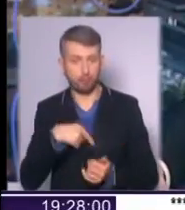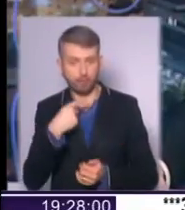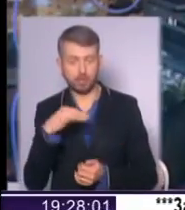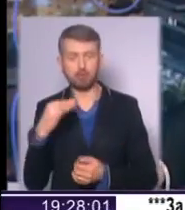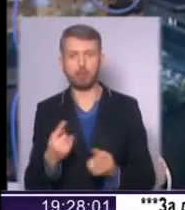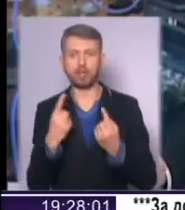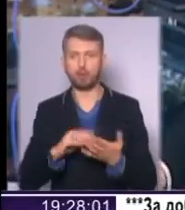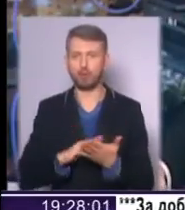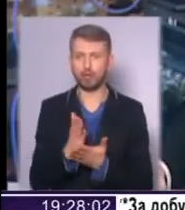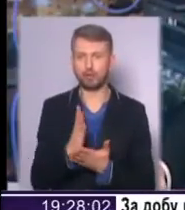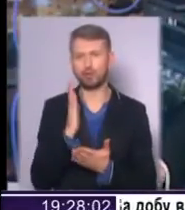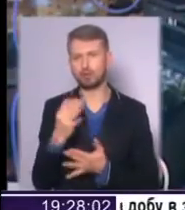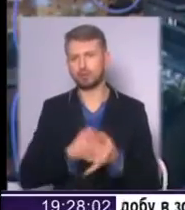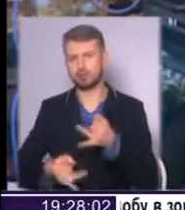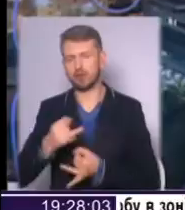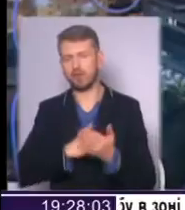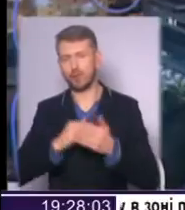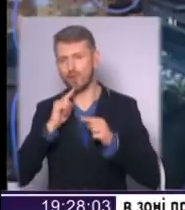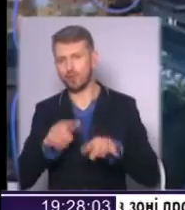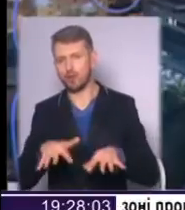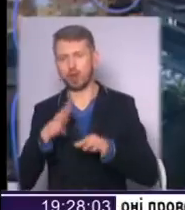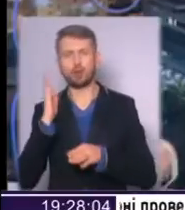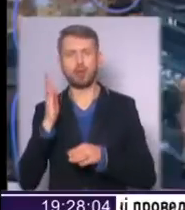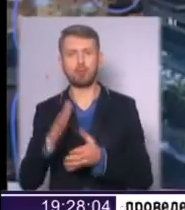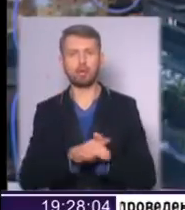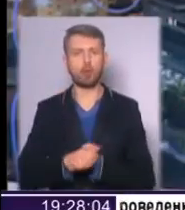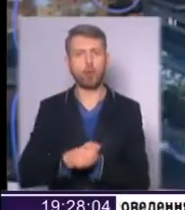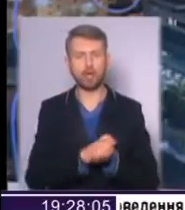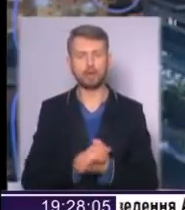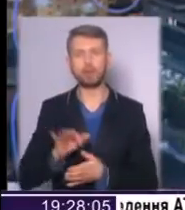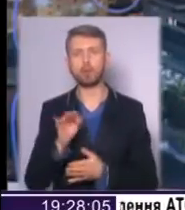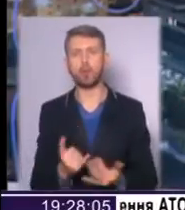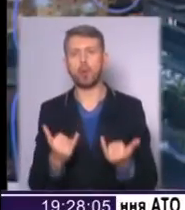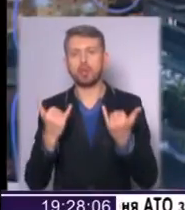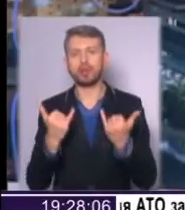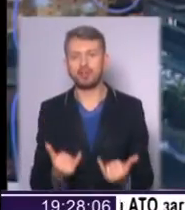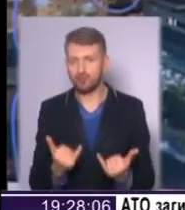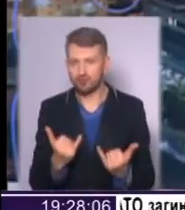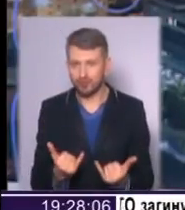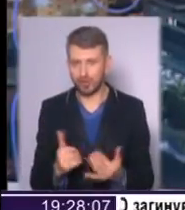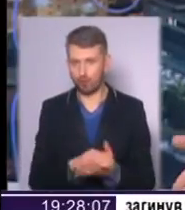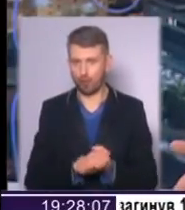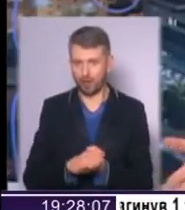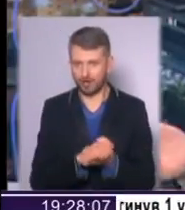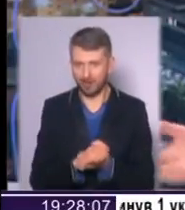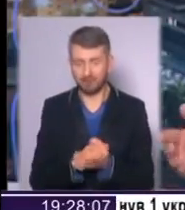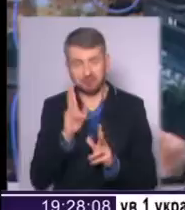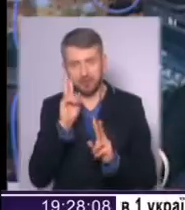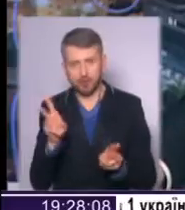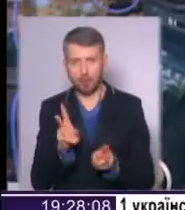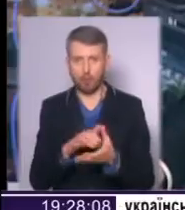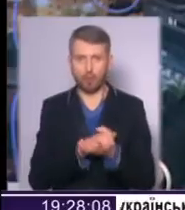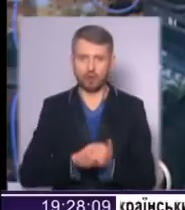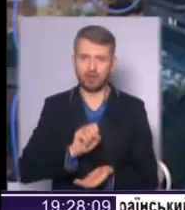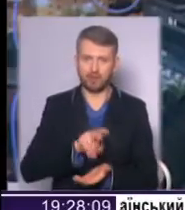велику політику. Будемо говорити про Верховну Раду і про майбутнє коаліції, про нинішнє коаліції, бо невідомо, чи є вона, чи її